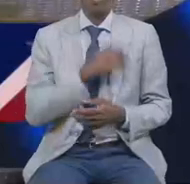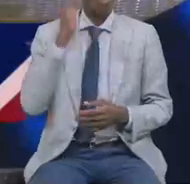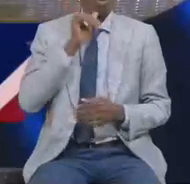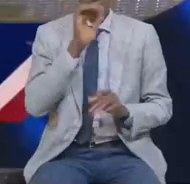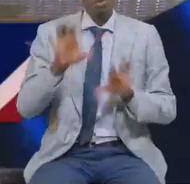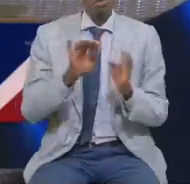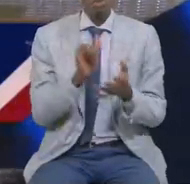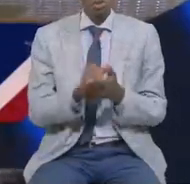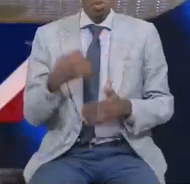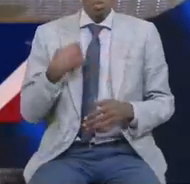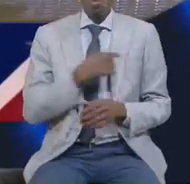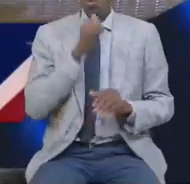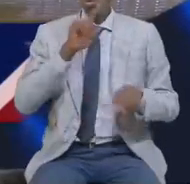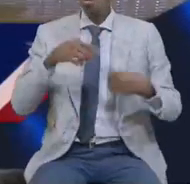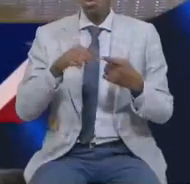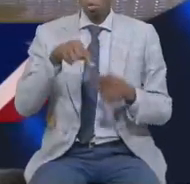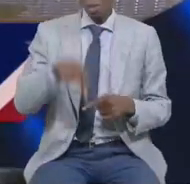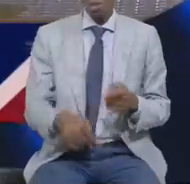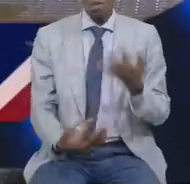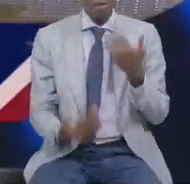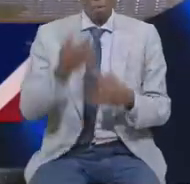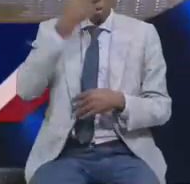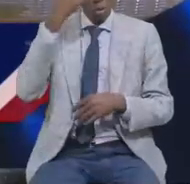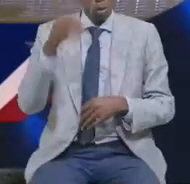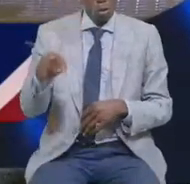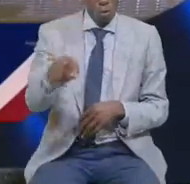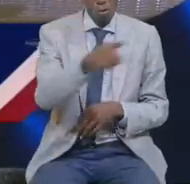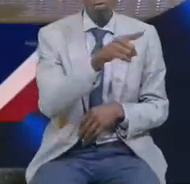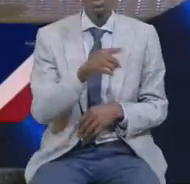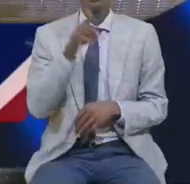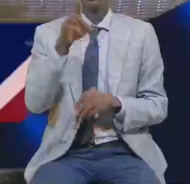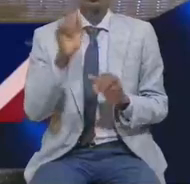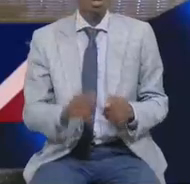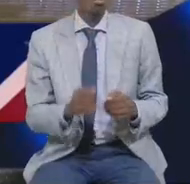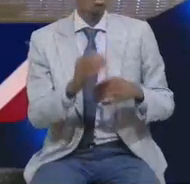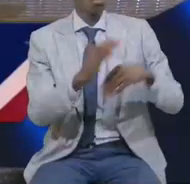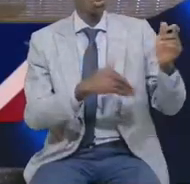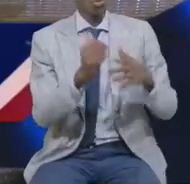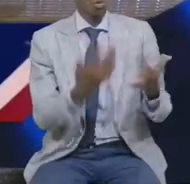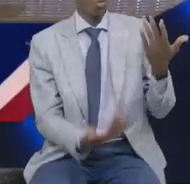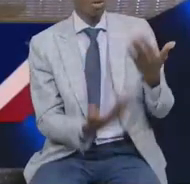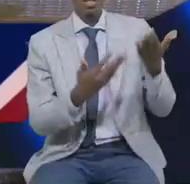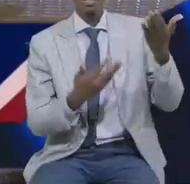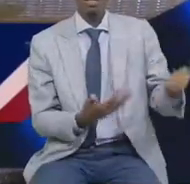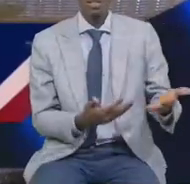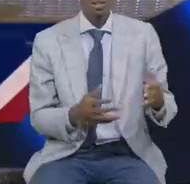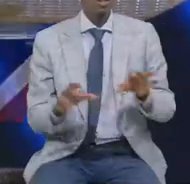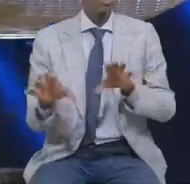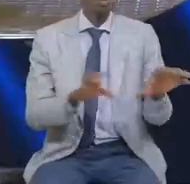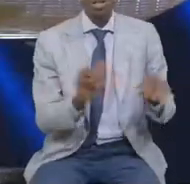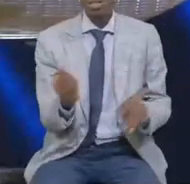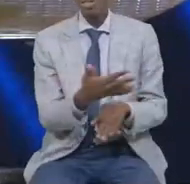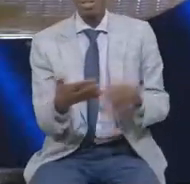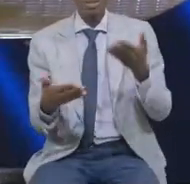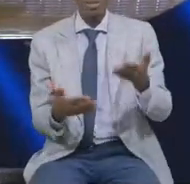enfer pour toi. C'est ton éternité. Tu peux faire ton feu ici. Tu peux brûler des choses ici. Tu peux